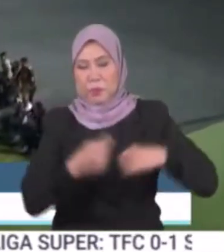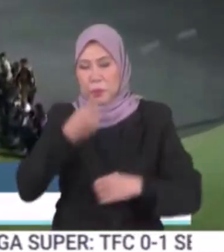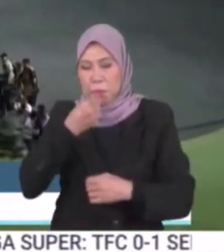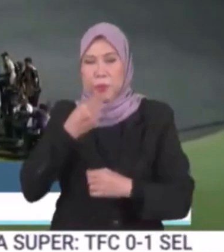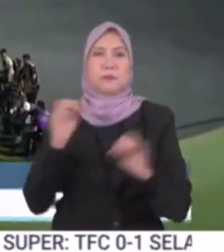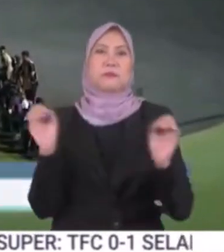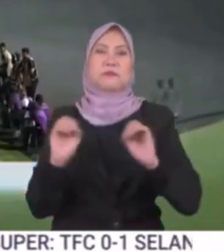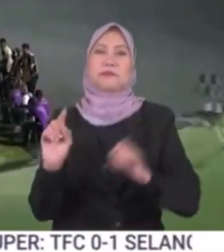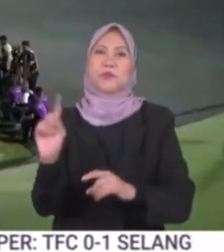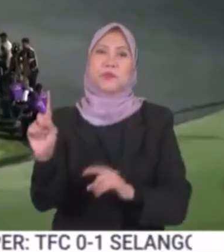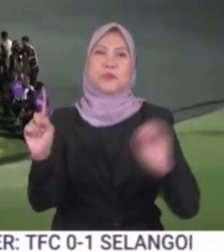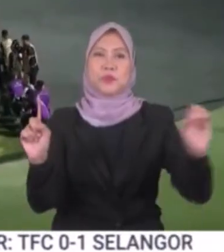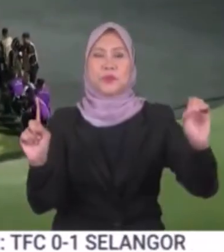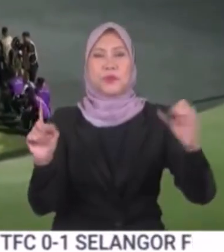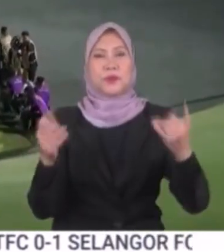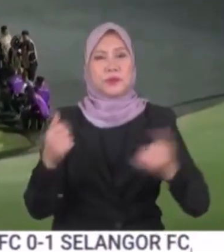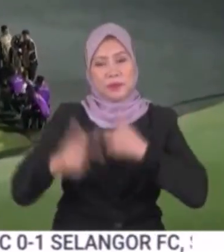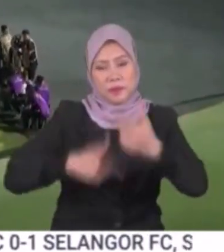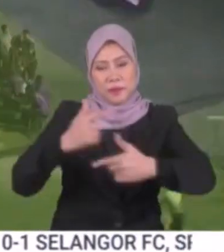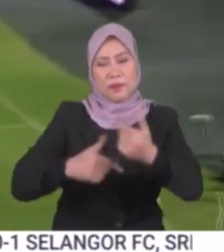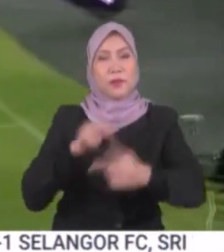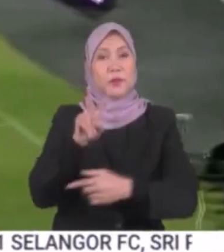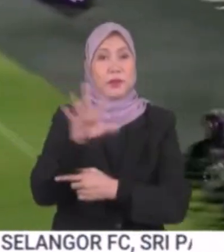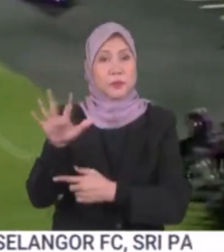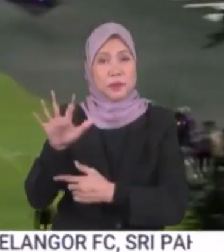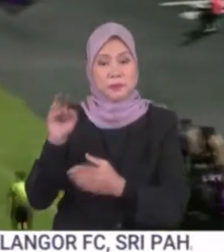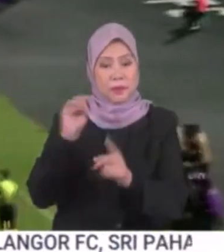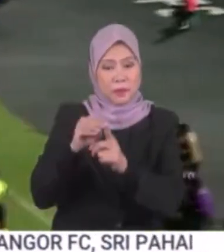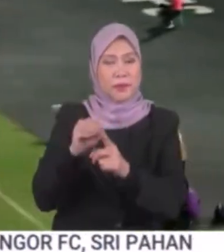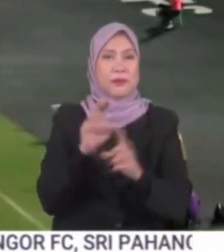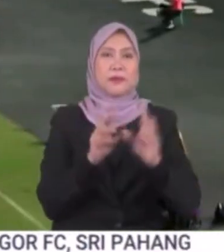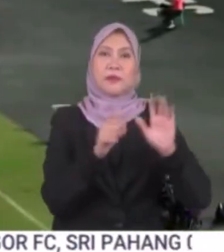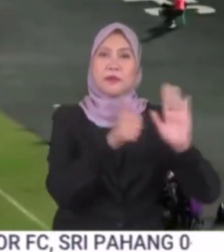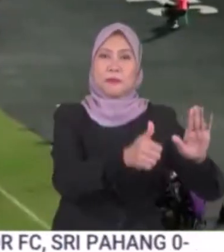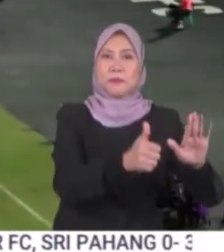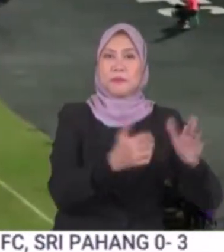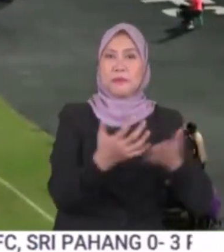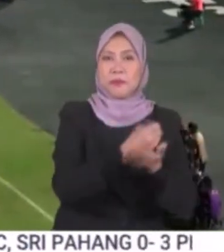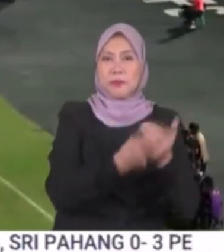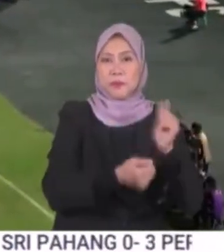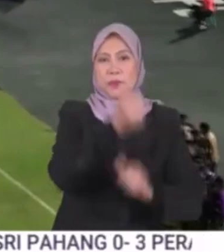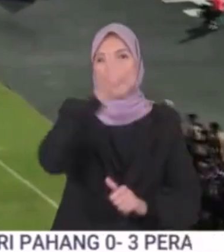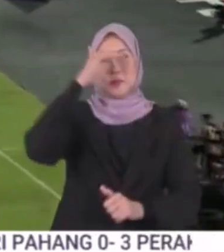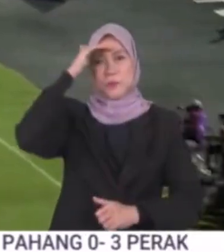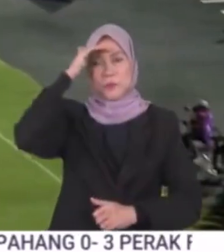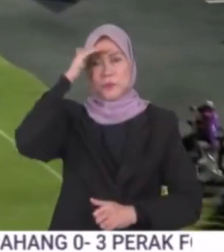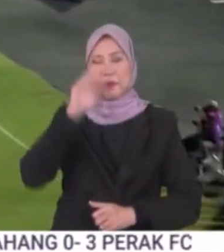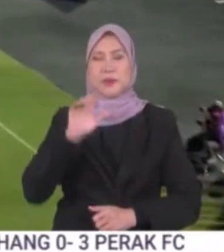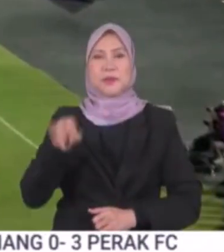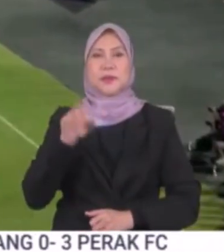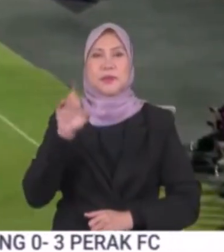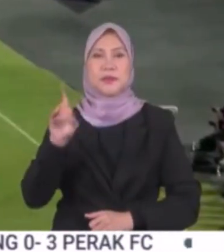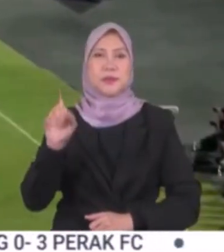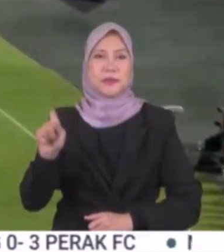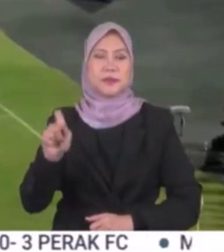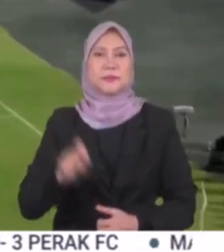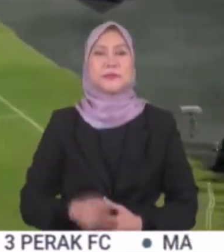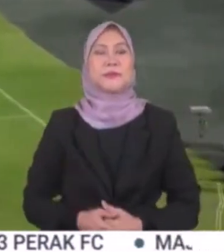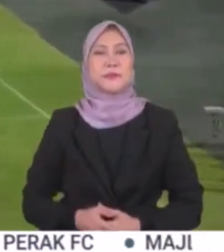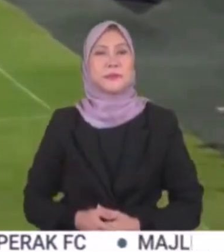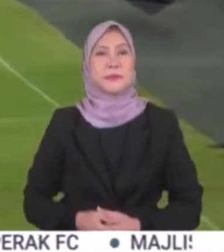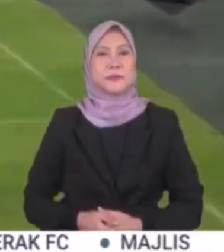penamat. Selangor menghuni kedudukan kedua liga dengan 25 mata, 6 mata di belakang pendahulu Johor Darul Takzim JDT.